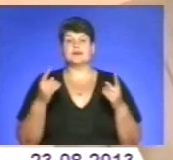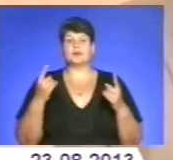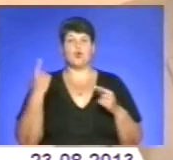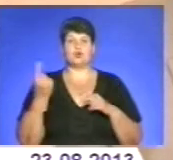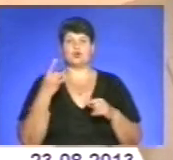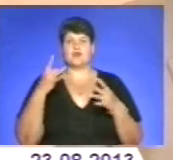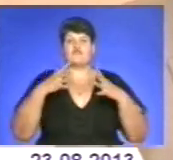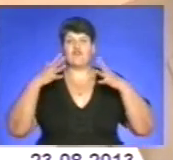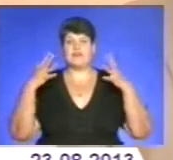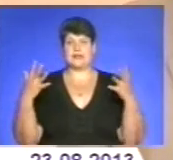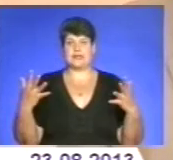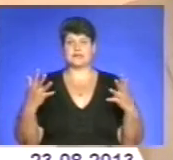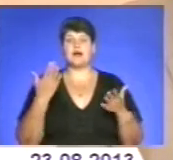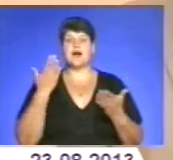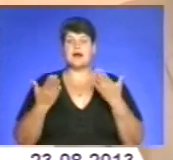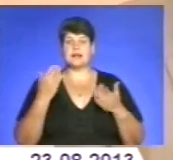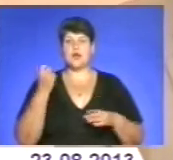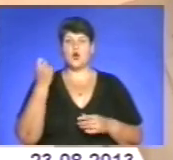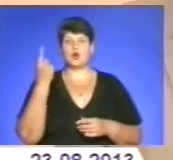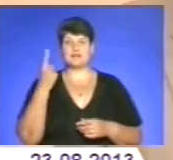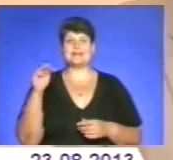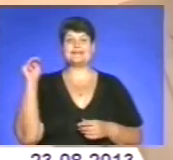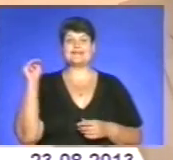і велика, але